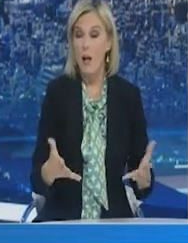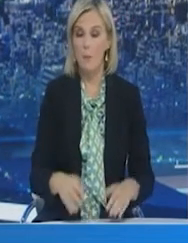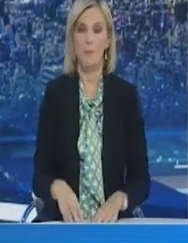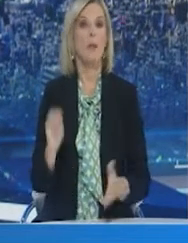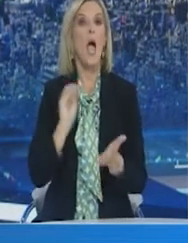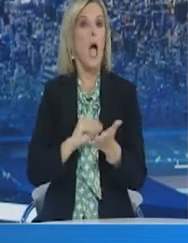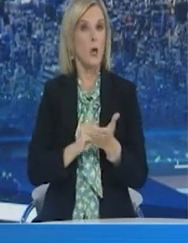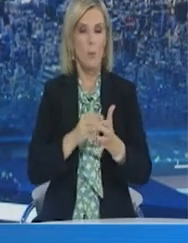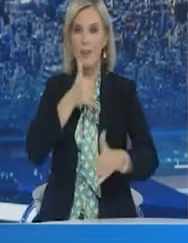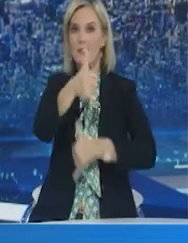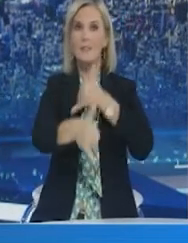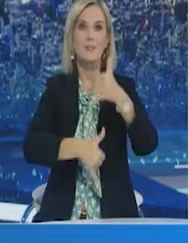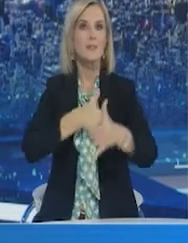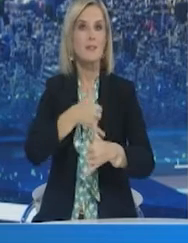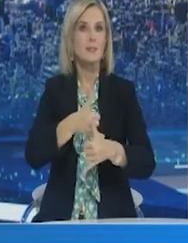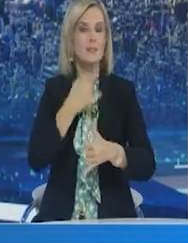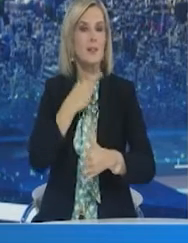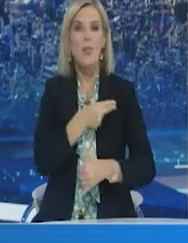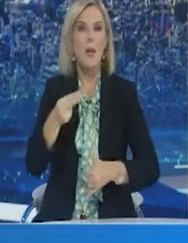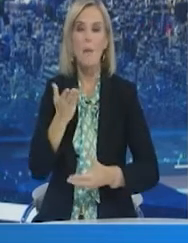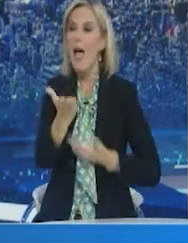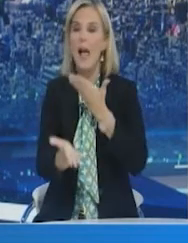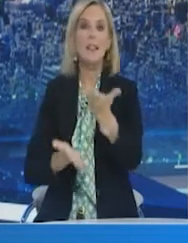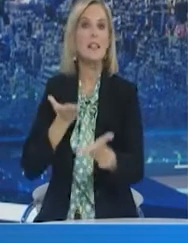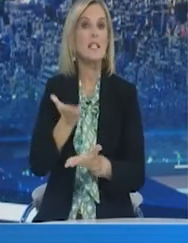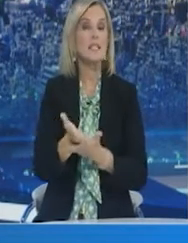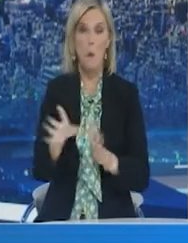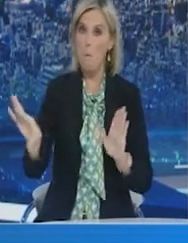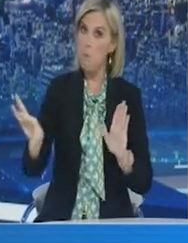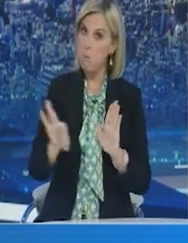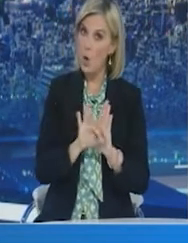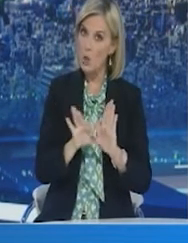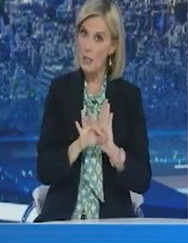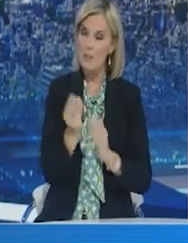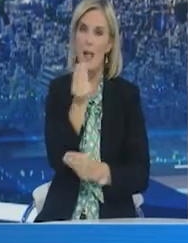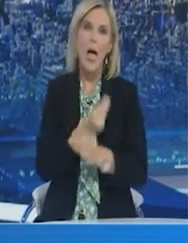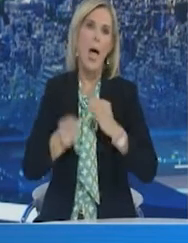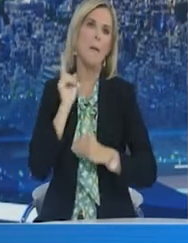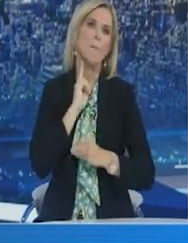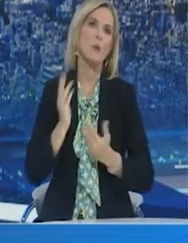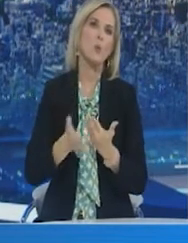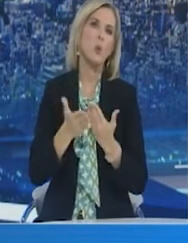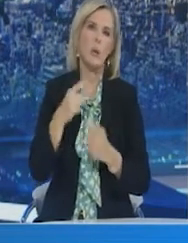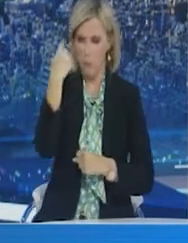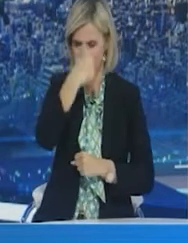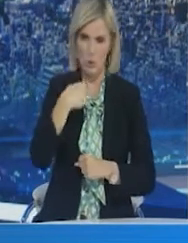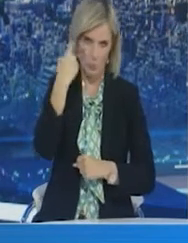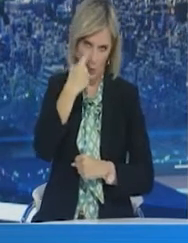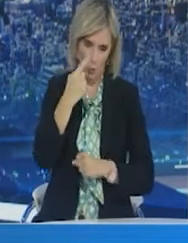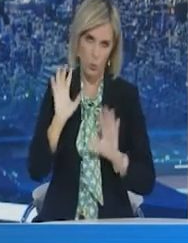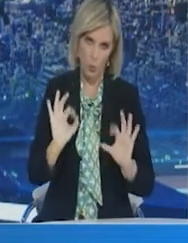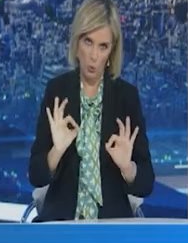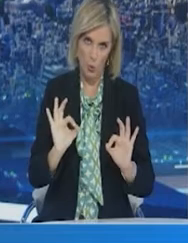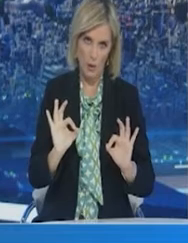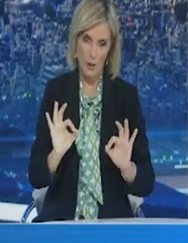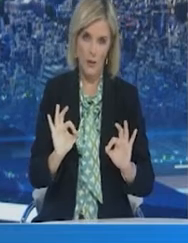πλατφόρμα υποβολής προσλήψεων, αιτήσεων για την πρόσληψη επικουρικού προσωπικού εκτός των γιατρών, το οποίο